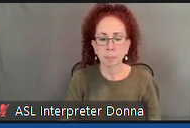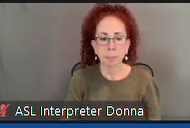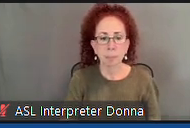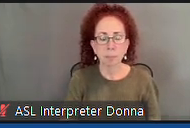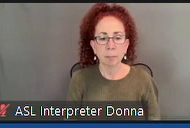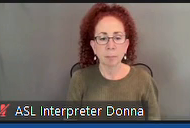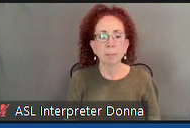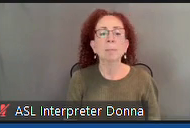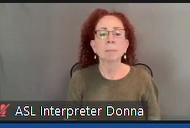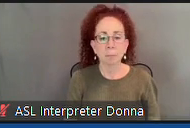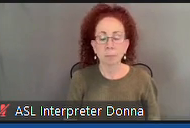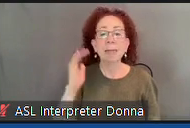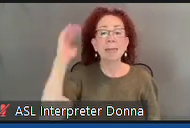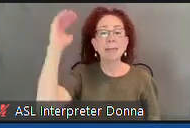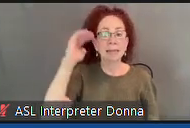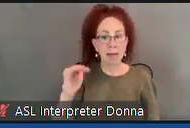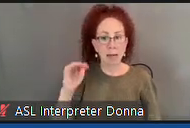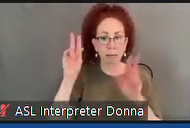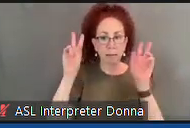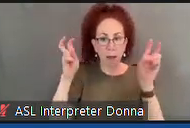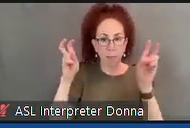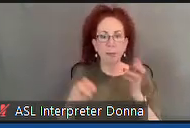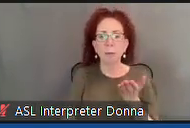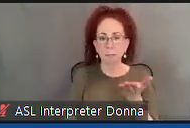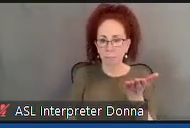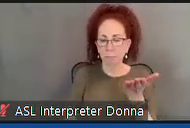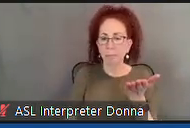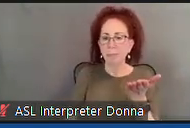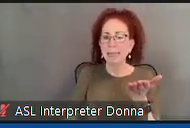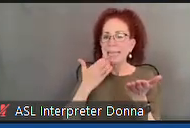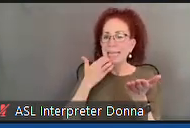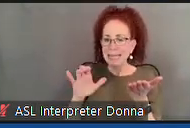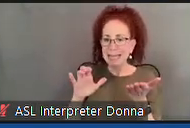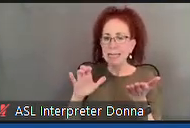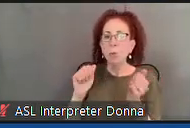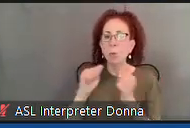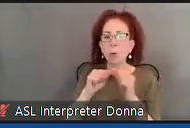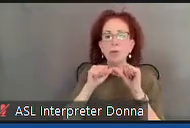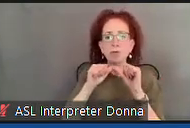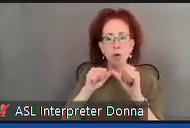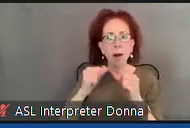So next we'll talk about 接下来要谈到的是。